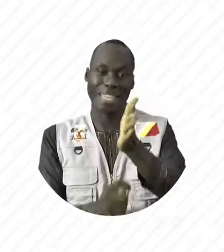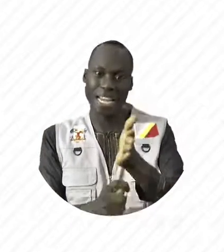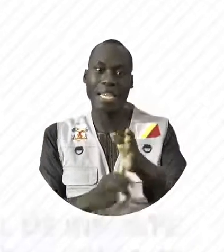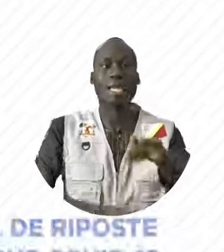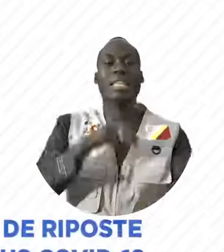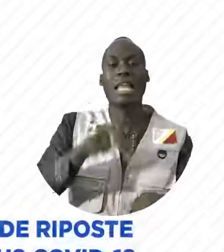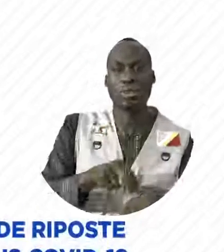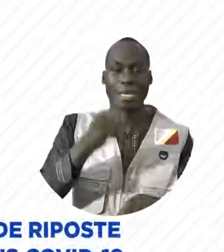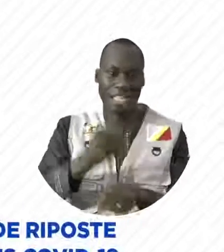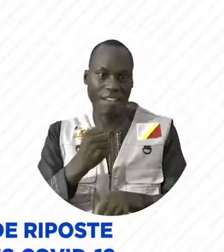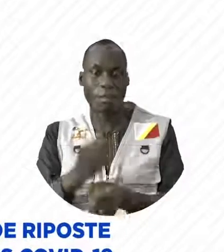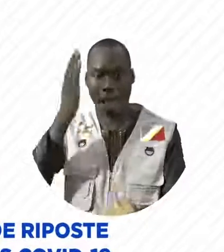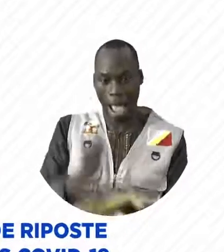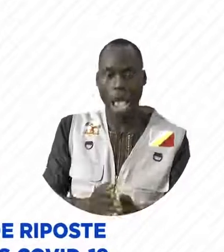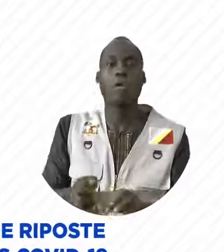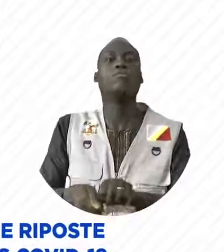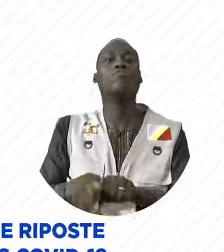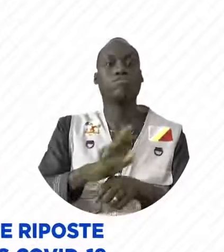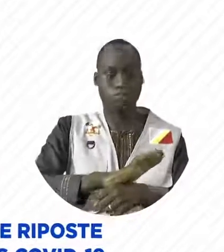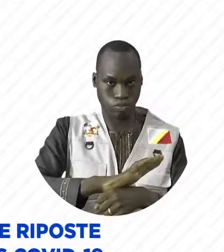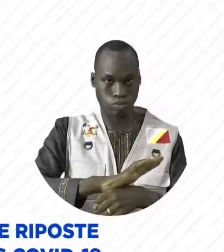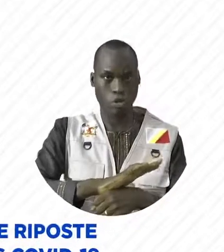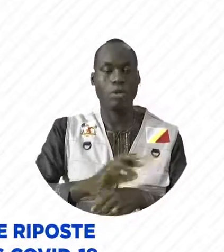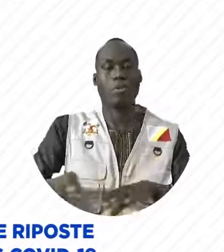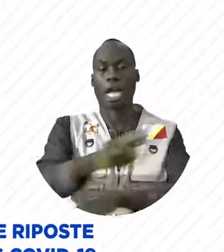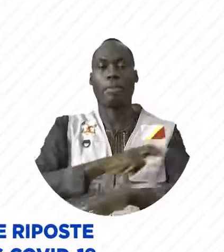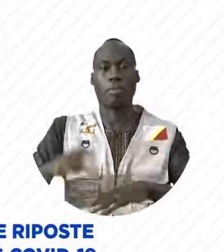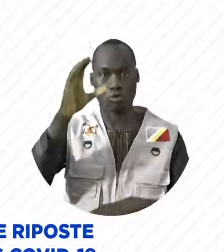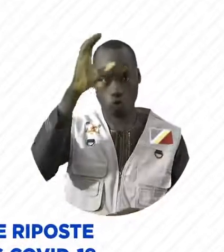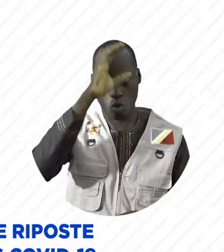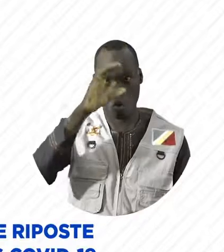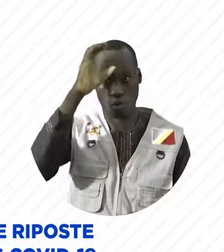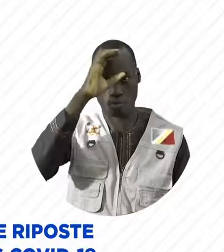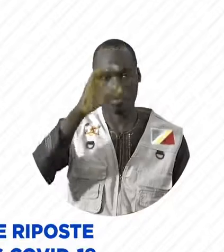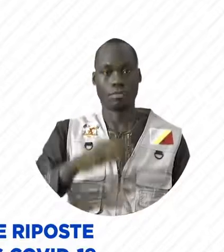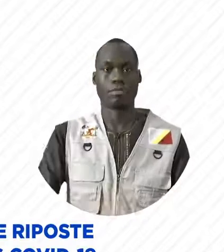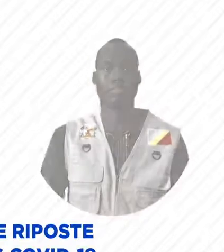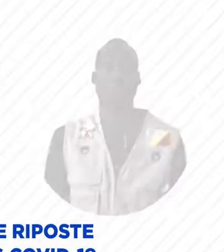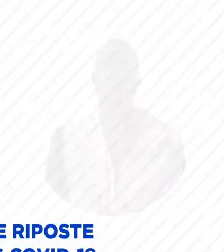national de riposte à la pandémie de coronavirus Covid-19 en République du Congo.